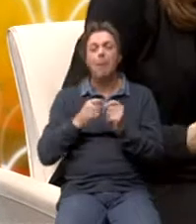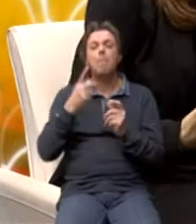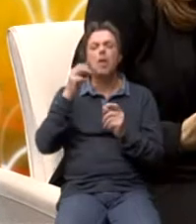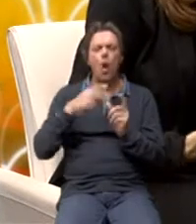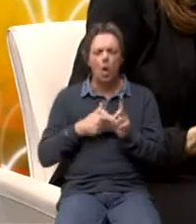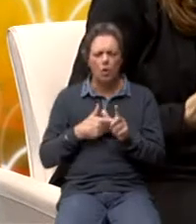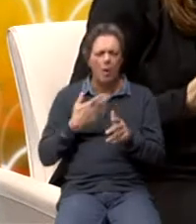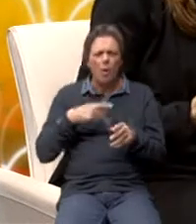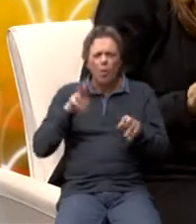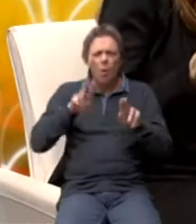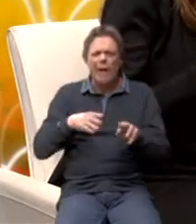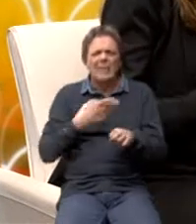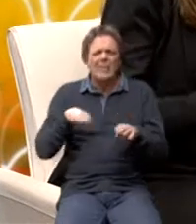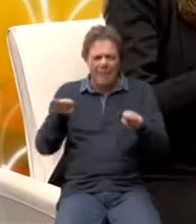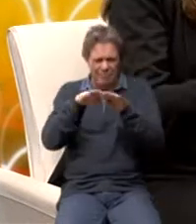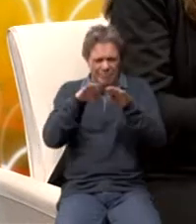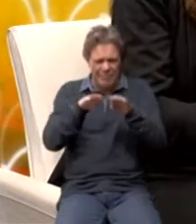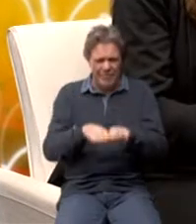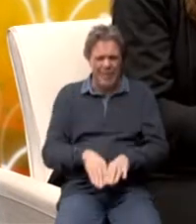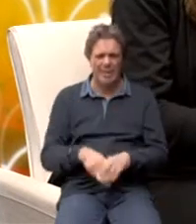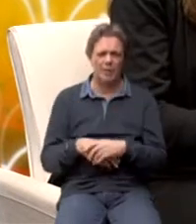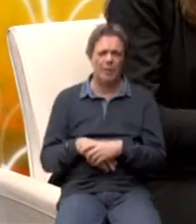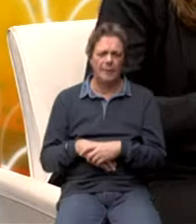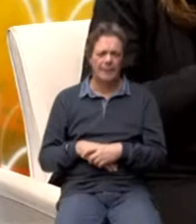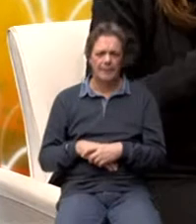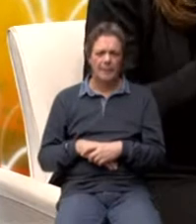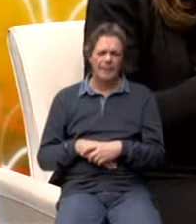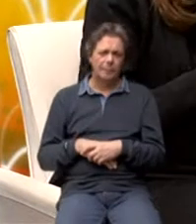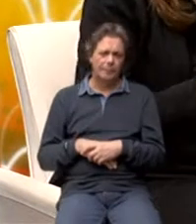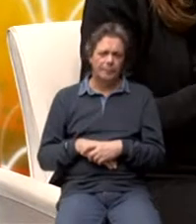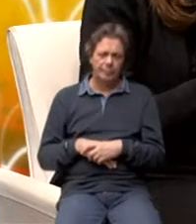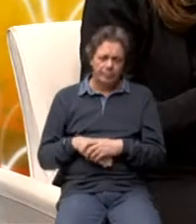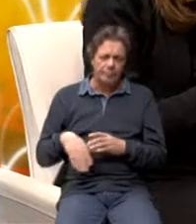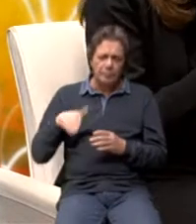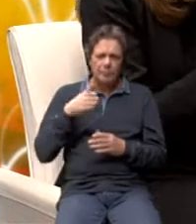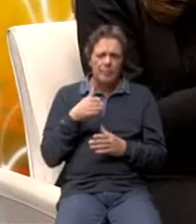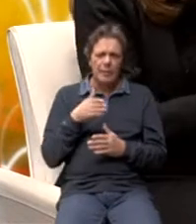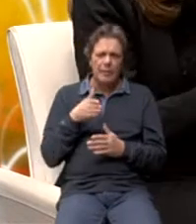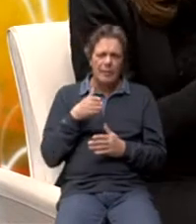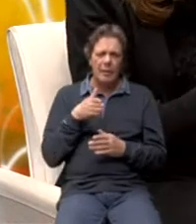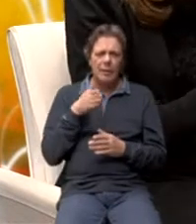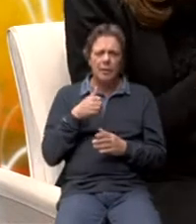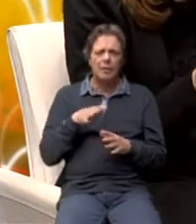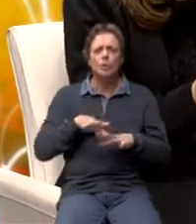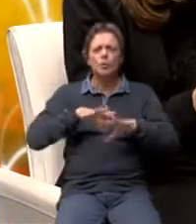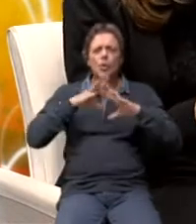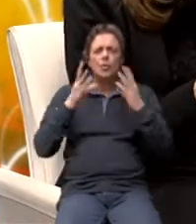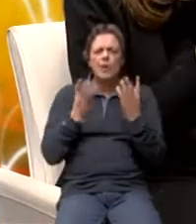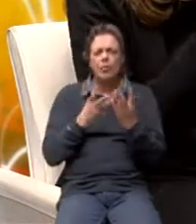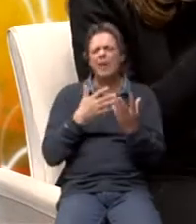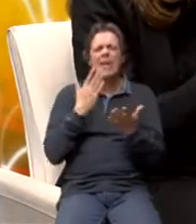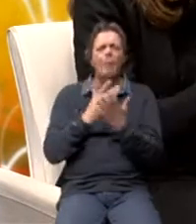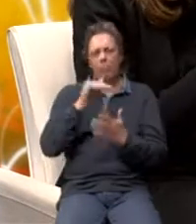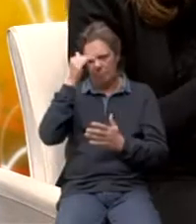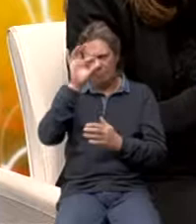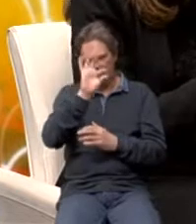biološko, organski, organik je englesko govorno područje. Znači, to je tako, to su sve sinonimi.